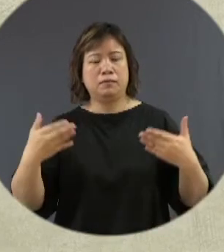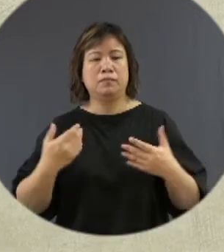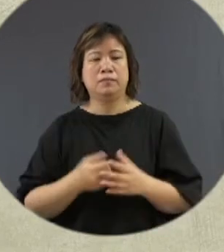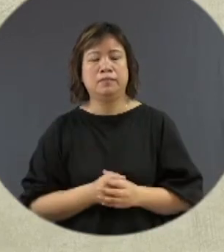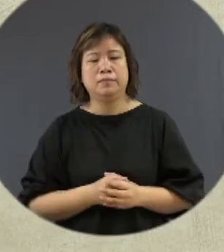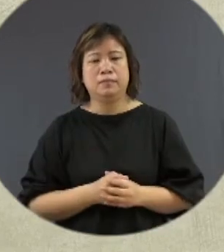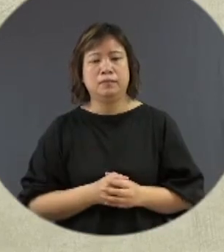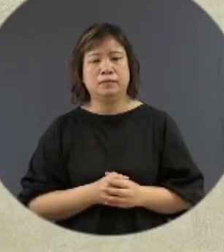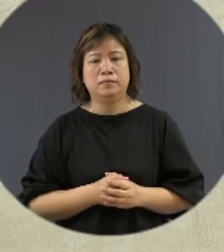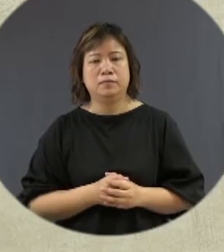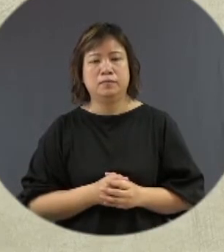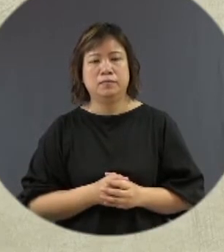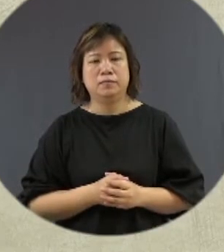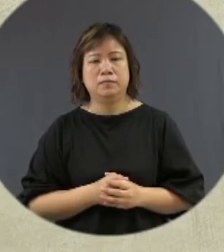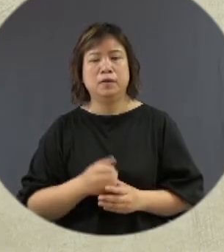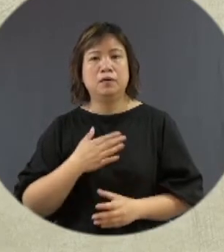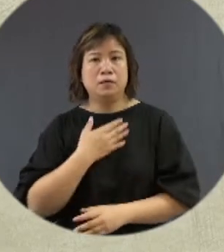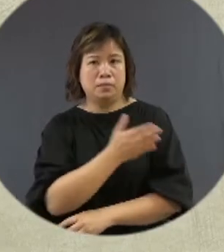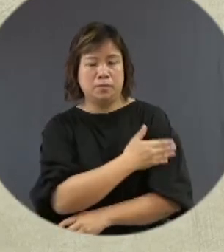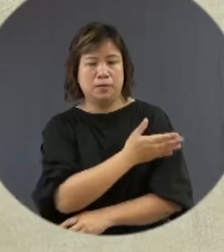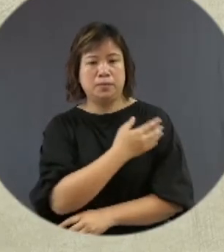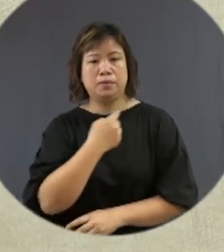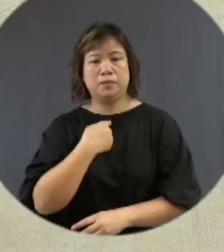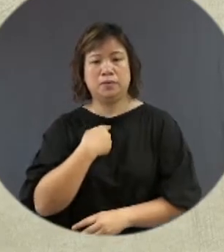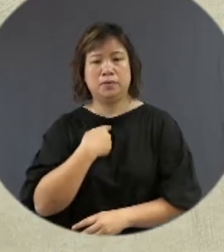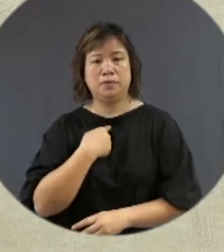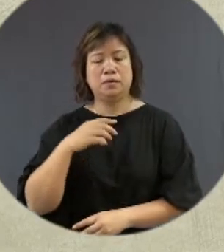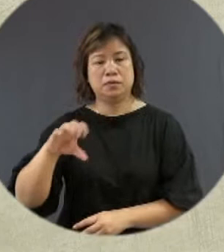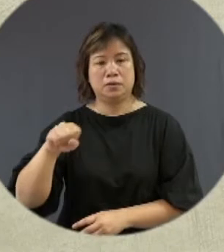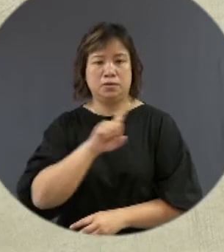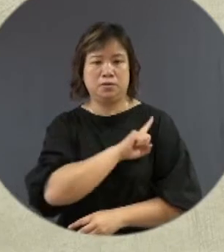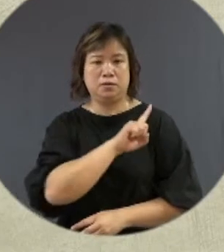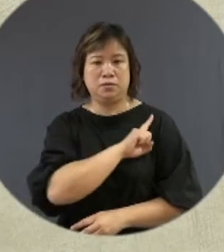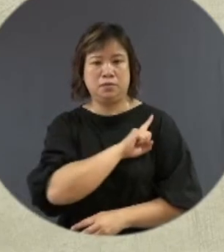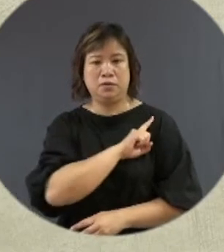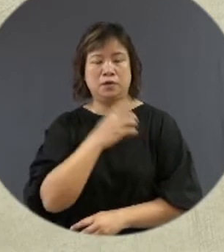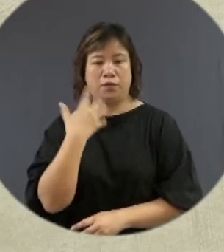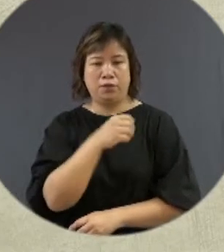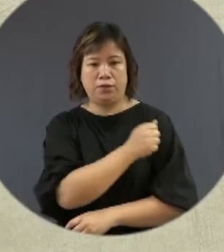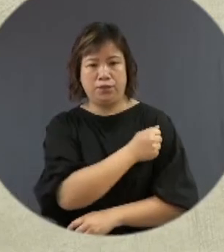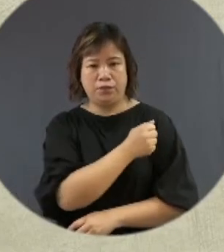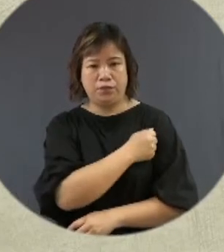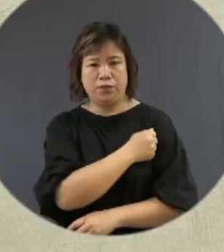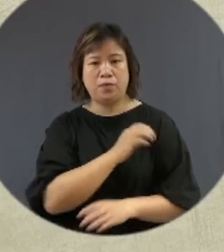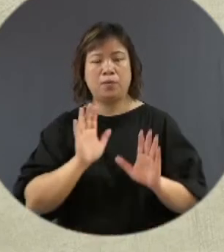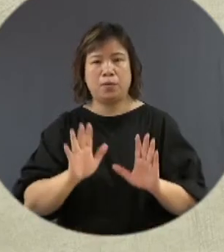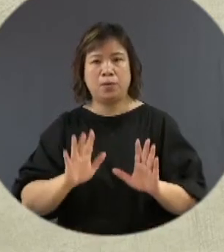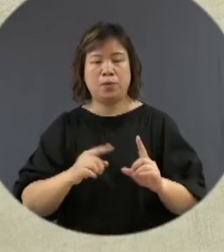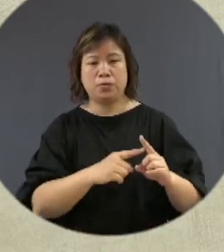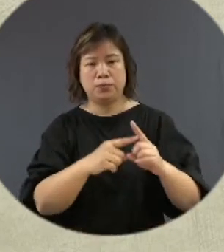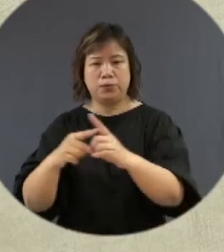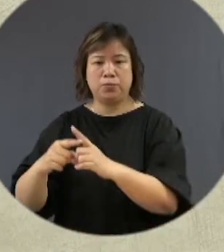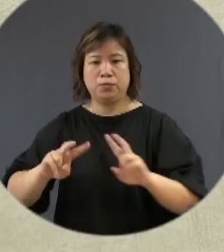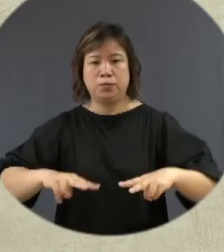足。我的仆人要以自己的苦难使众人